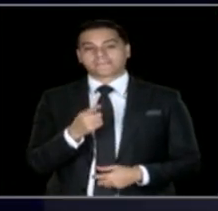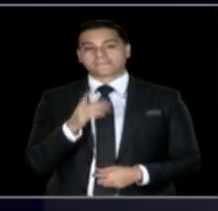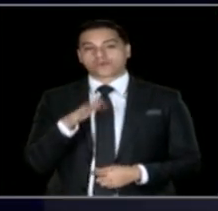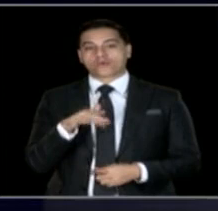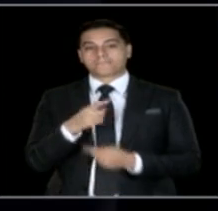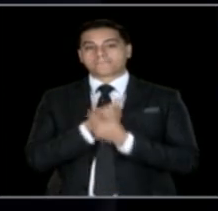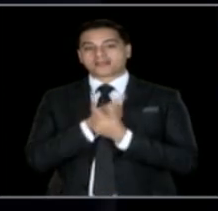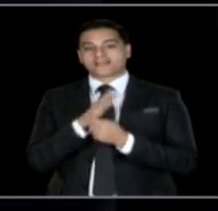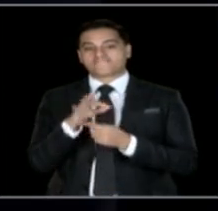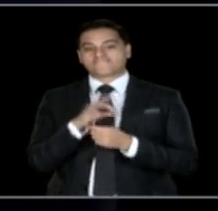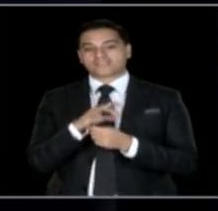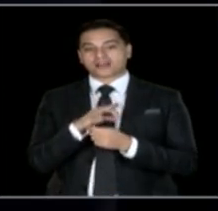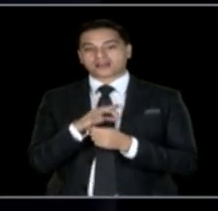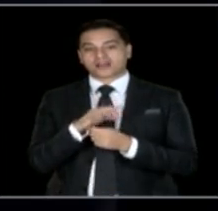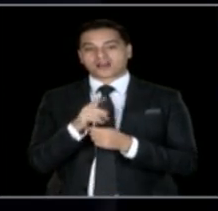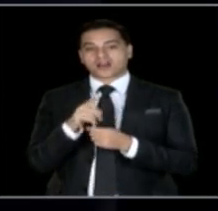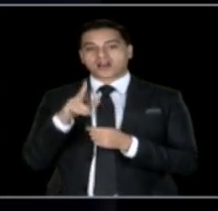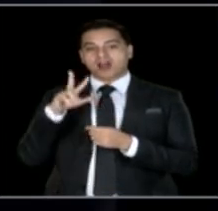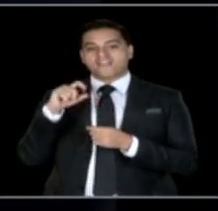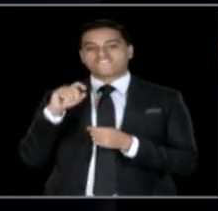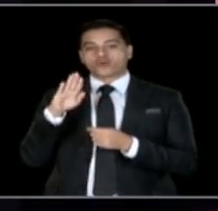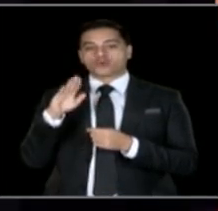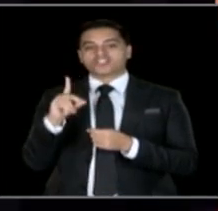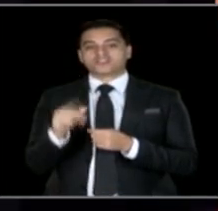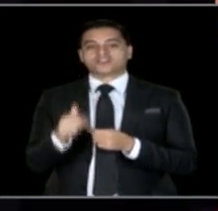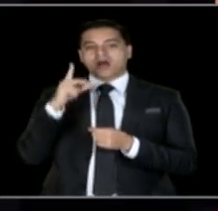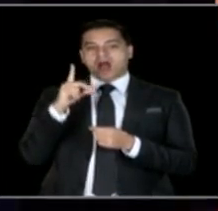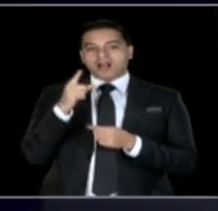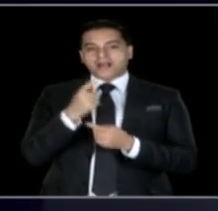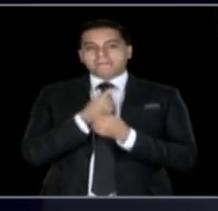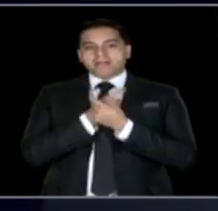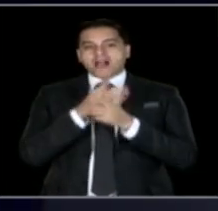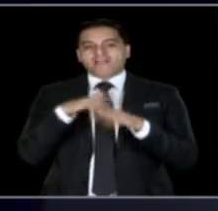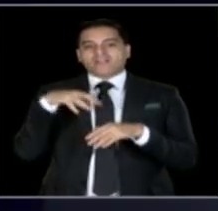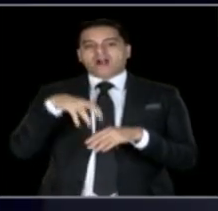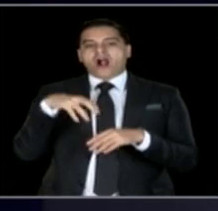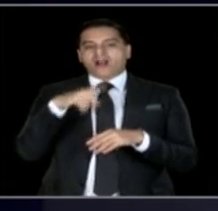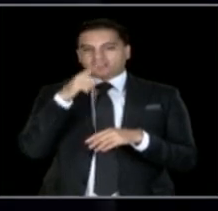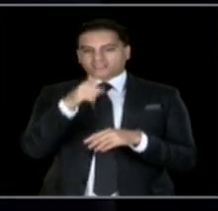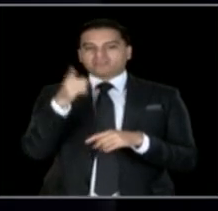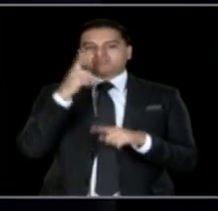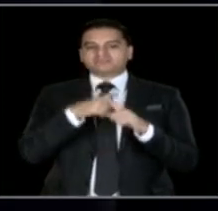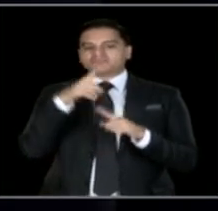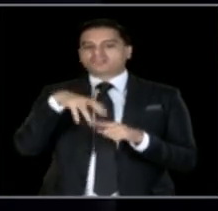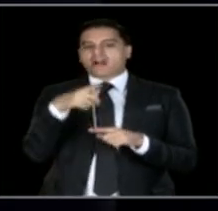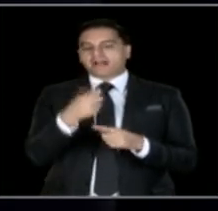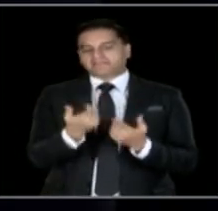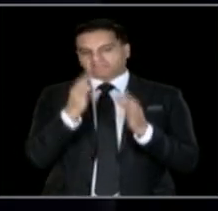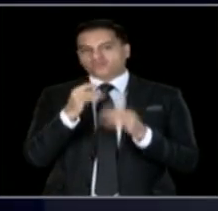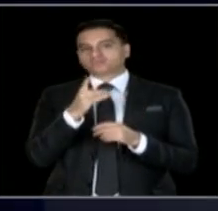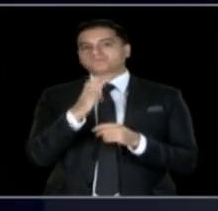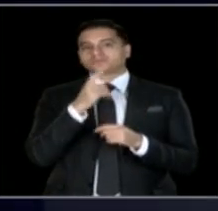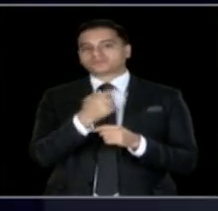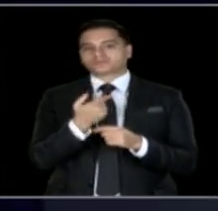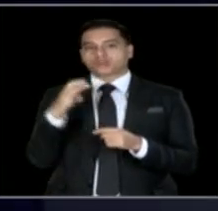للحضارة موجود فين؟ في مصر؟ في الفسطاط. يعني المتحف ده في القاهرة وانتوا من القاهرة